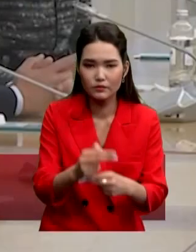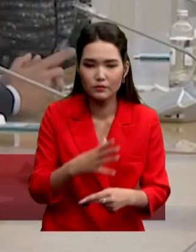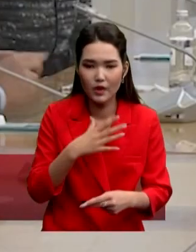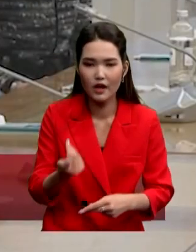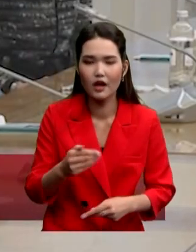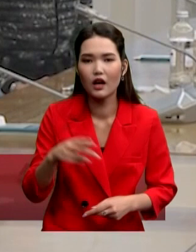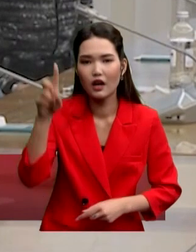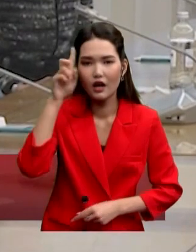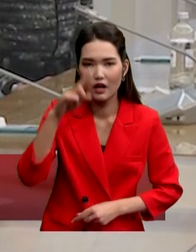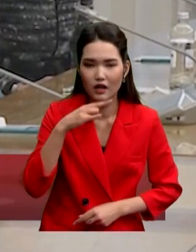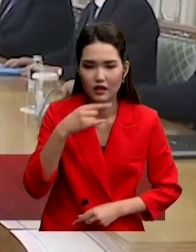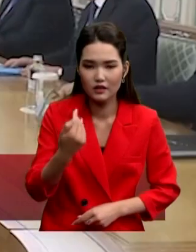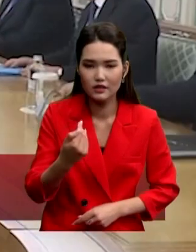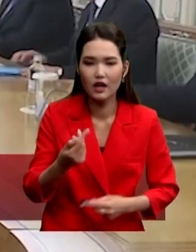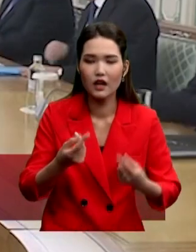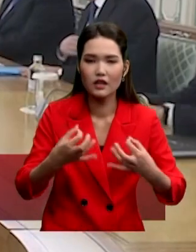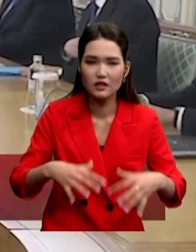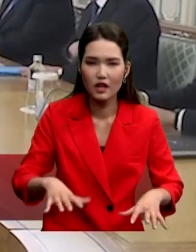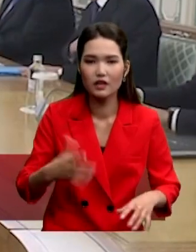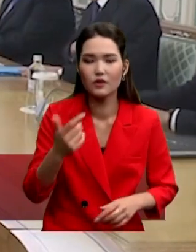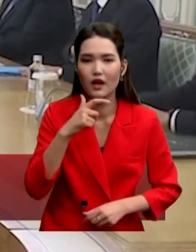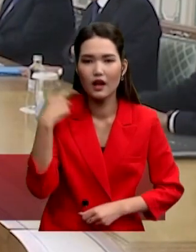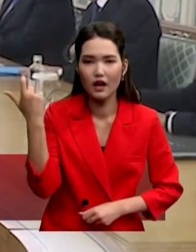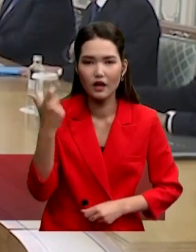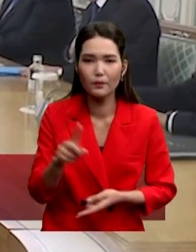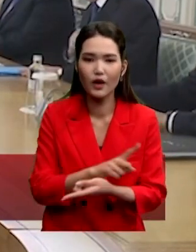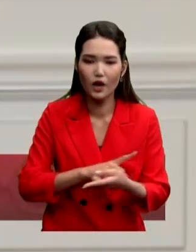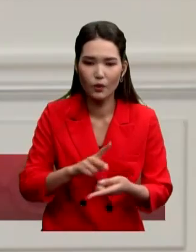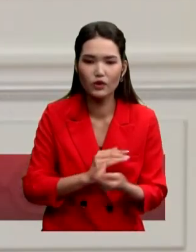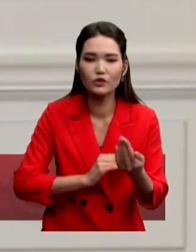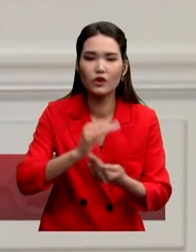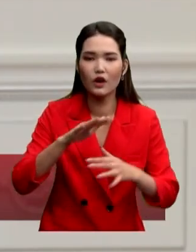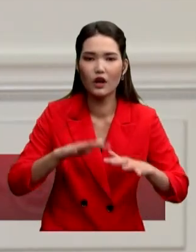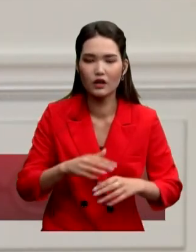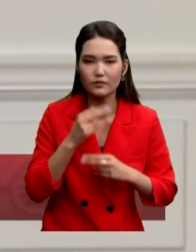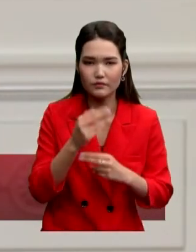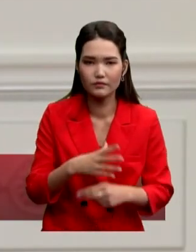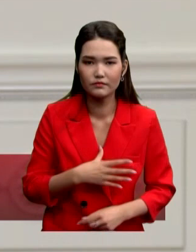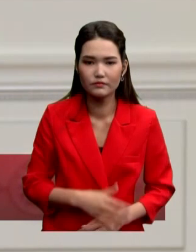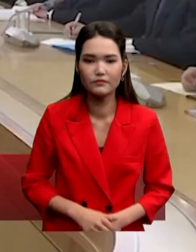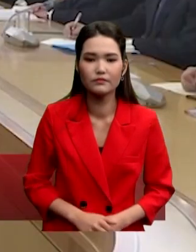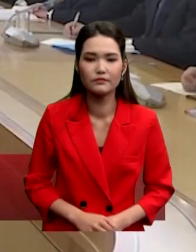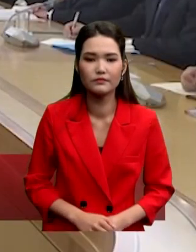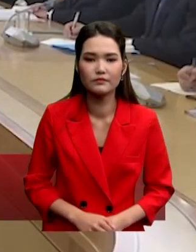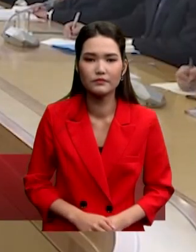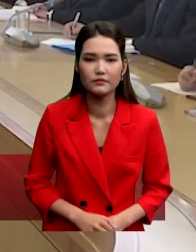дипломаты Қазақстандағы саяси және экономикалық өзгерістерді жоғары бағалады.